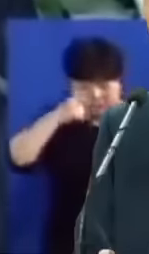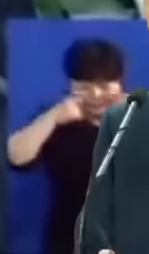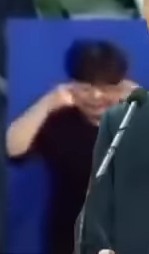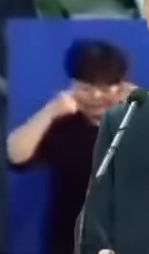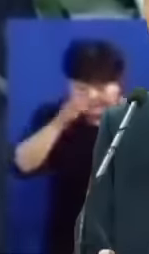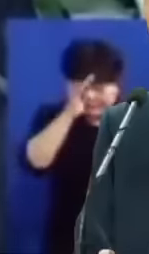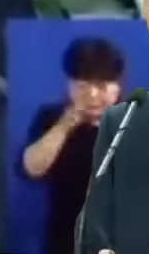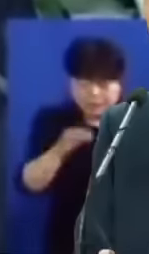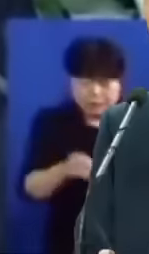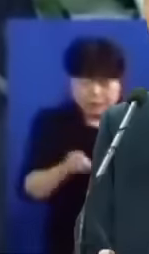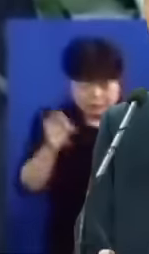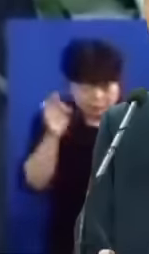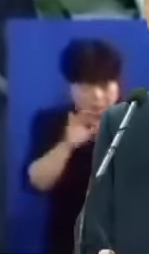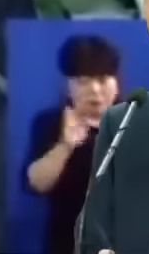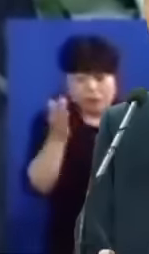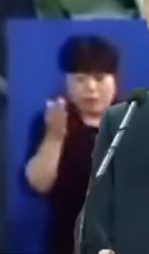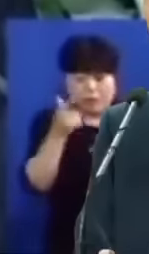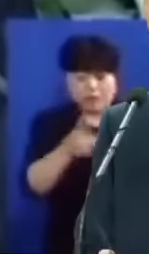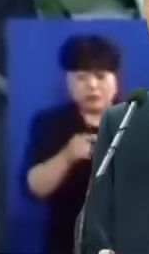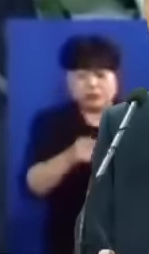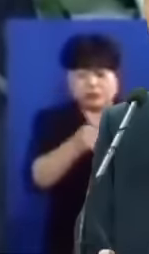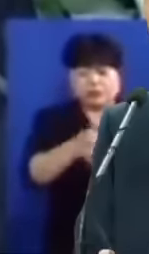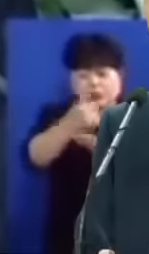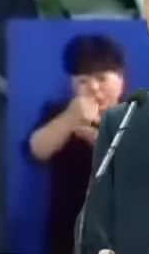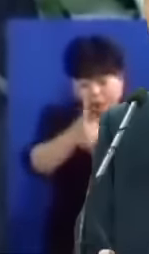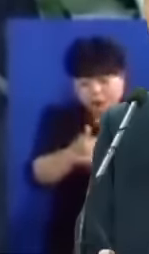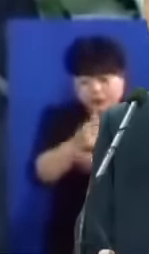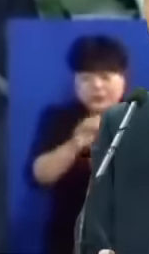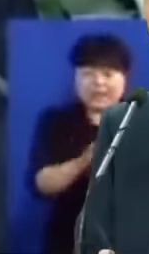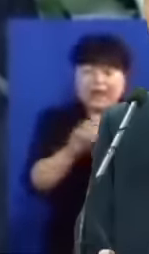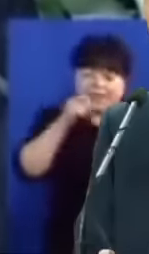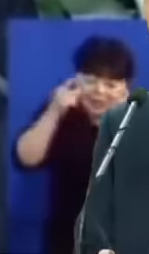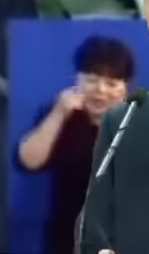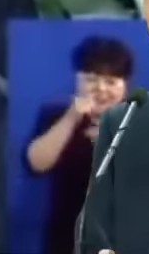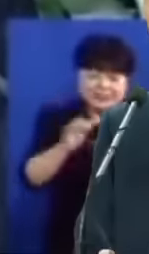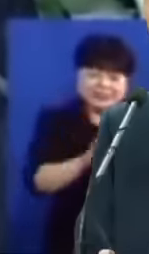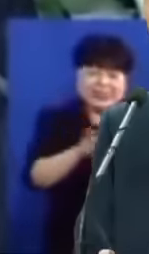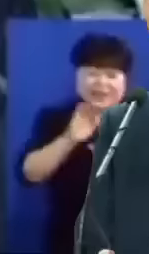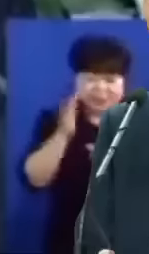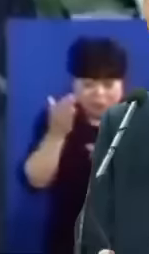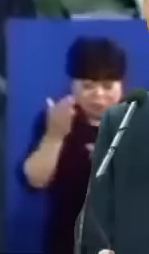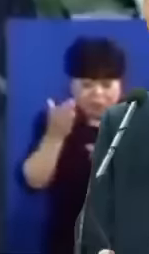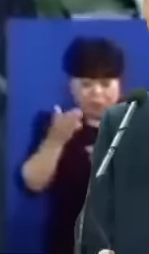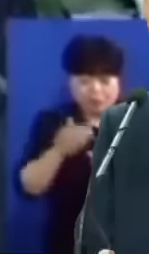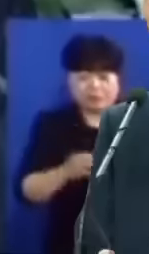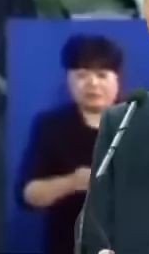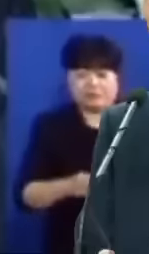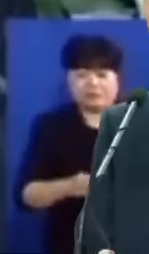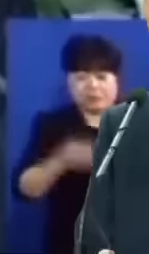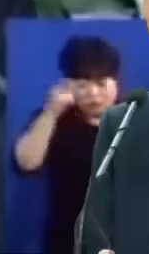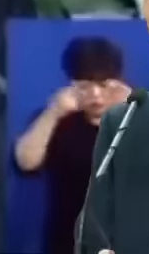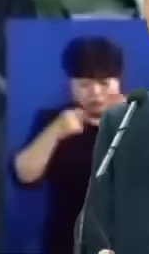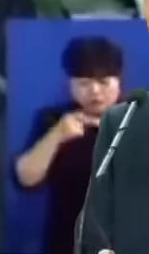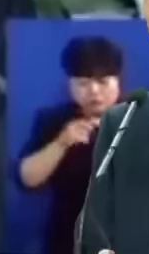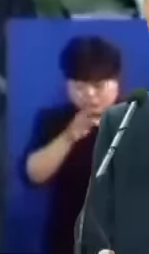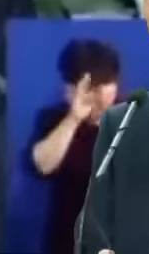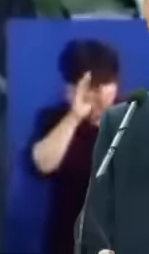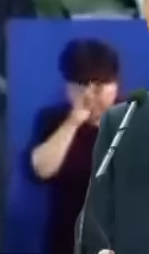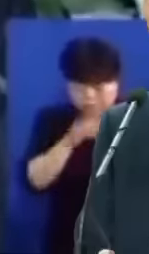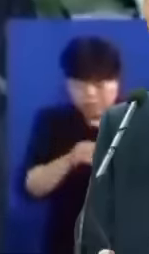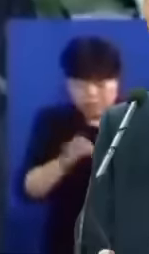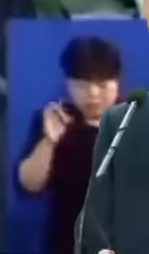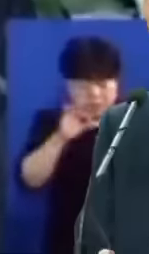무엇보다도 예수님을 구주로 모시고 하나님의 사랑을 깨닫게 되고 하나님을 사랑하게 되면 우울증과 조울증은 사라지고 마는